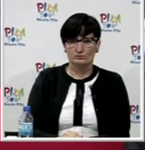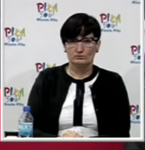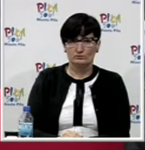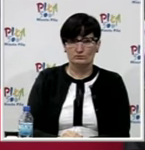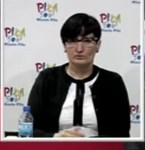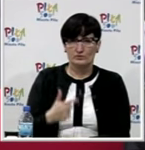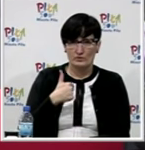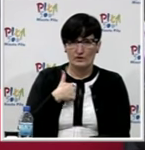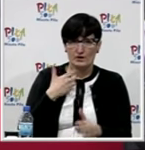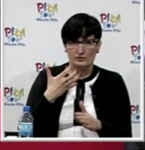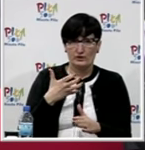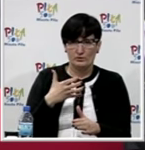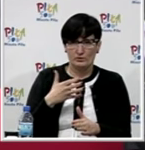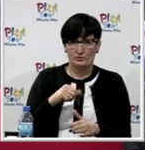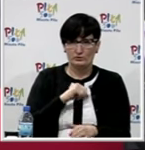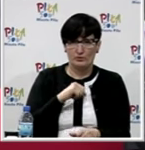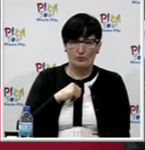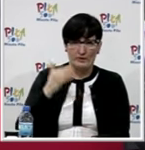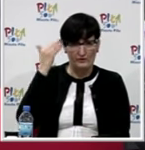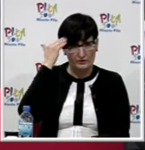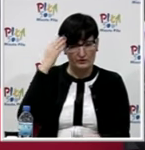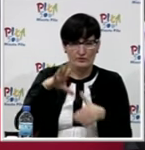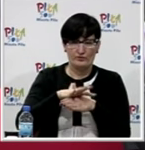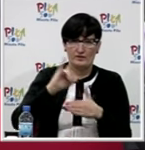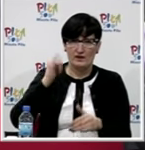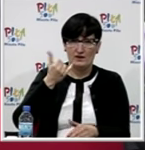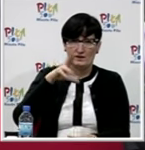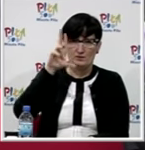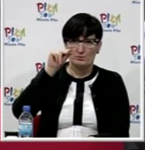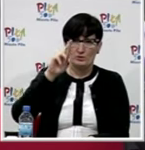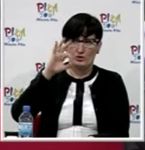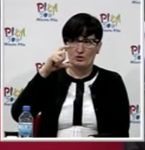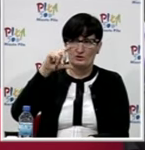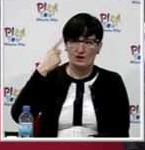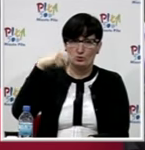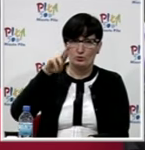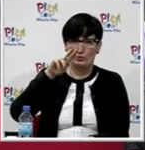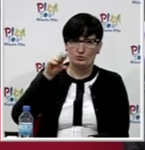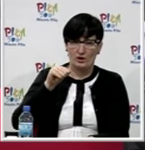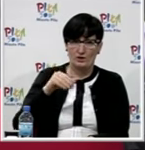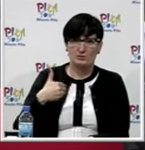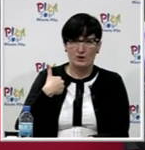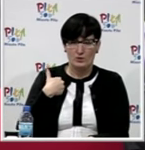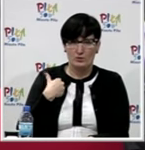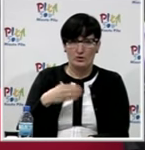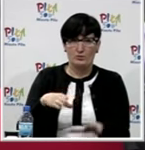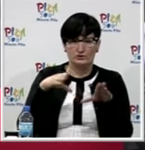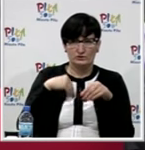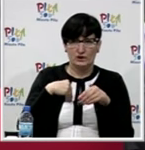procedurze nastąpiło pozyskanie nowego inwestora